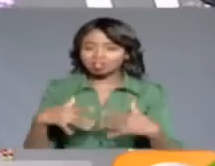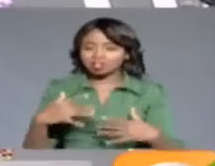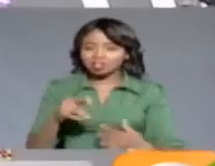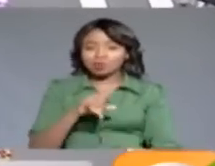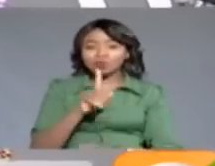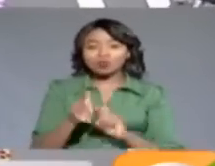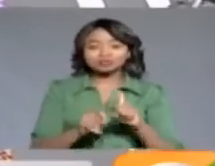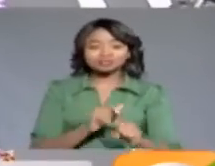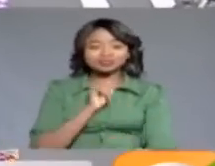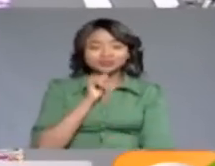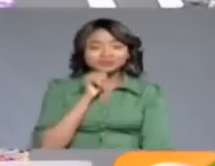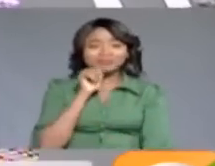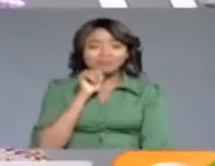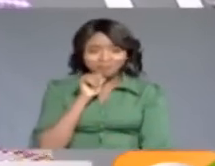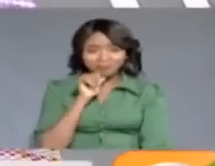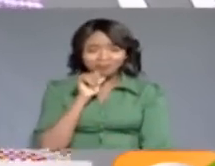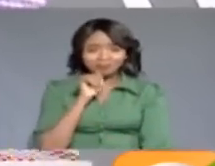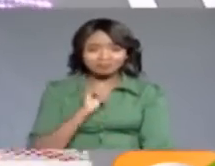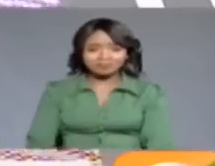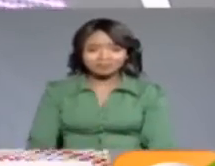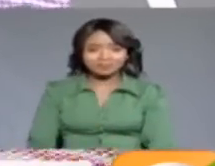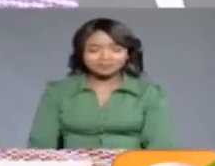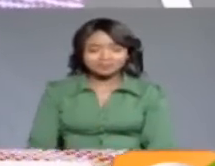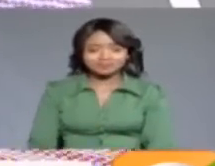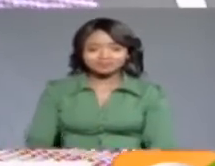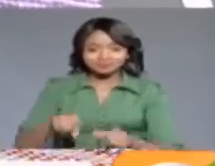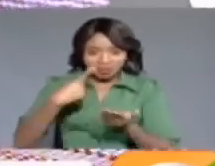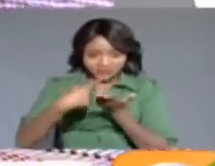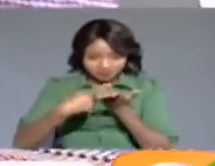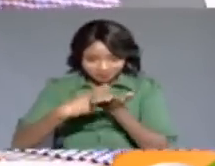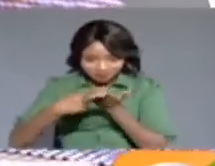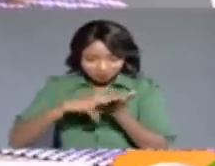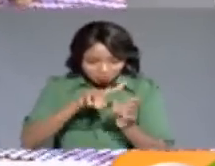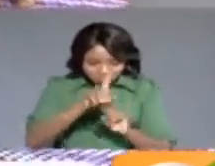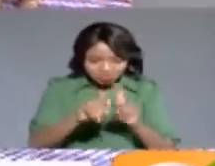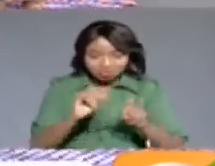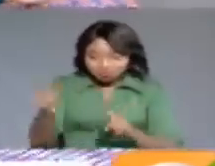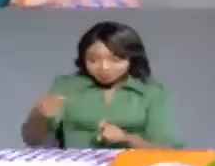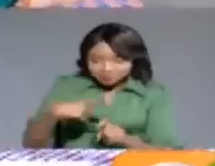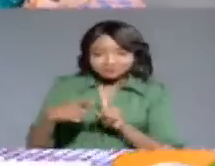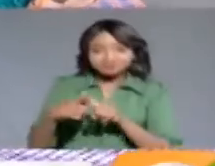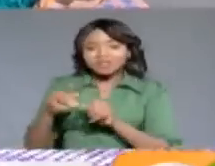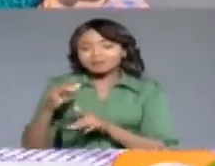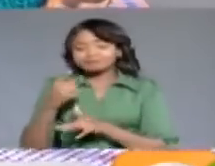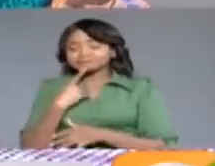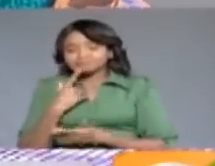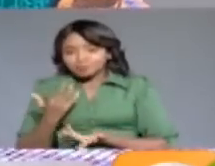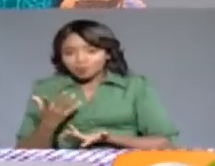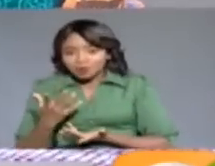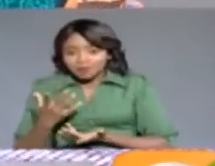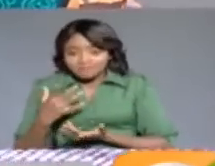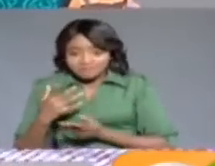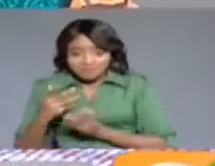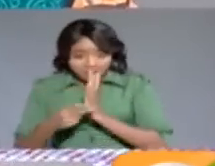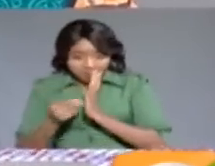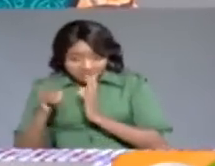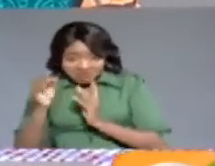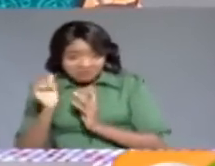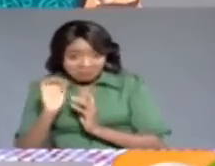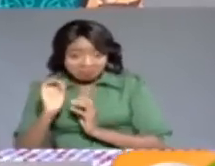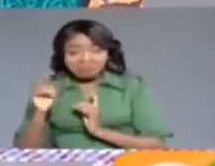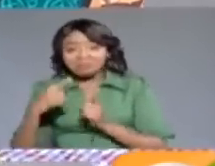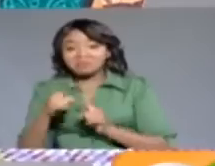Msafwari. Kuna moja ambalo tumekuwa tukilijadili hapa na ninaenda moja moja kwa swali hilo Bi Msafwari. Kuna mtazamaji hapa ambaye hajasema jina lake.